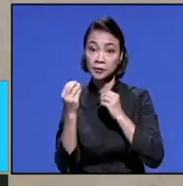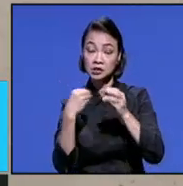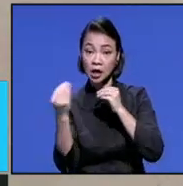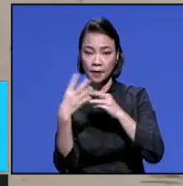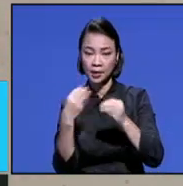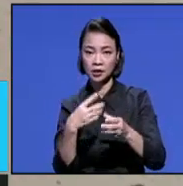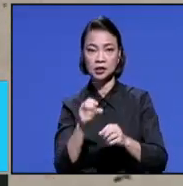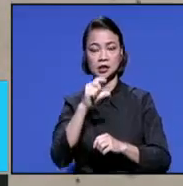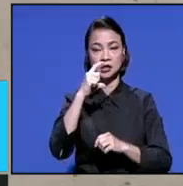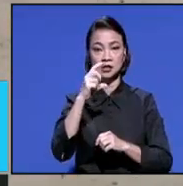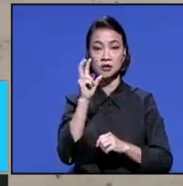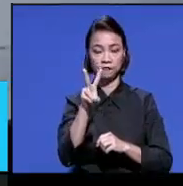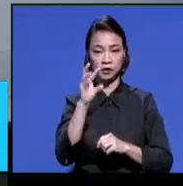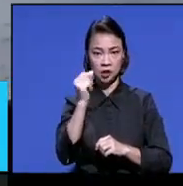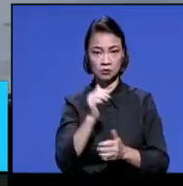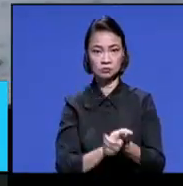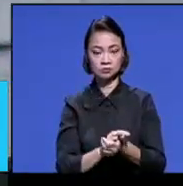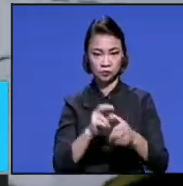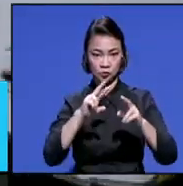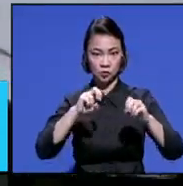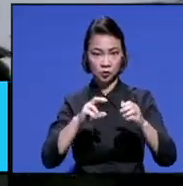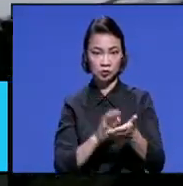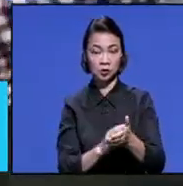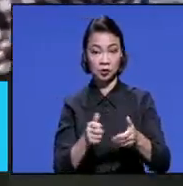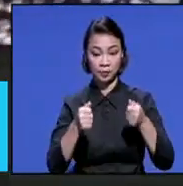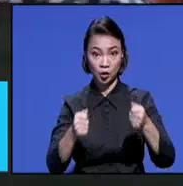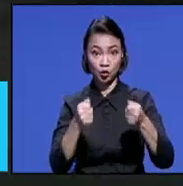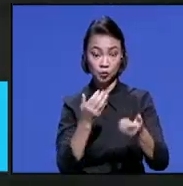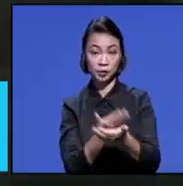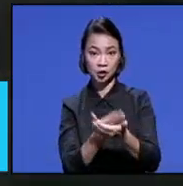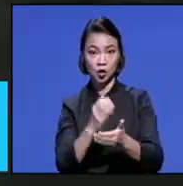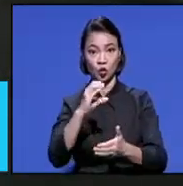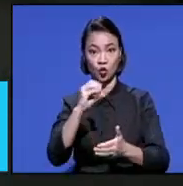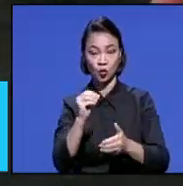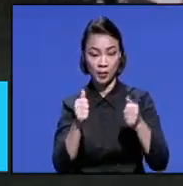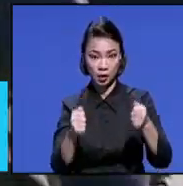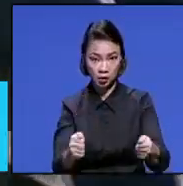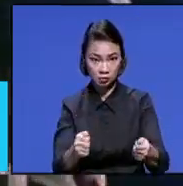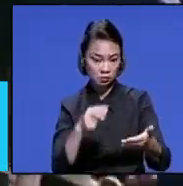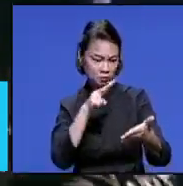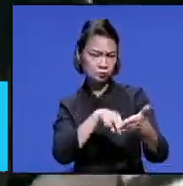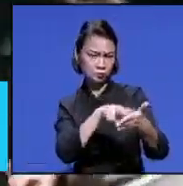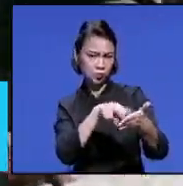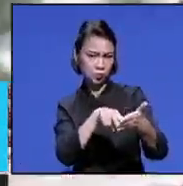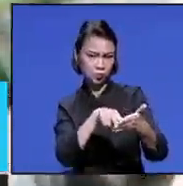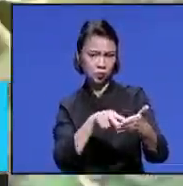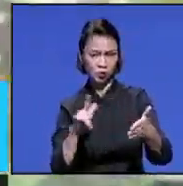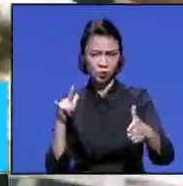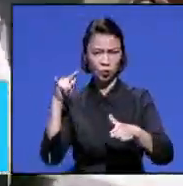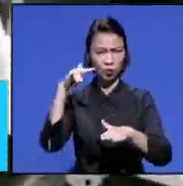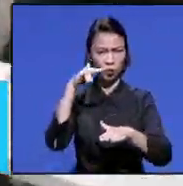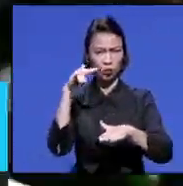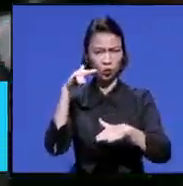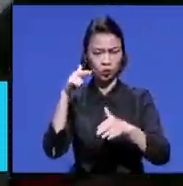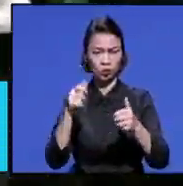pun mengatakan pilot meminta co-pilot untuk mengecek buku manual yang berisi checklist karena pesawat mengalami peristiwa abnormal. Saat itu sistem